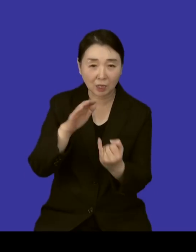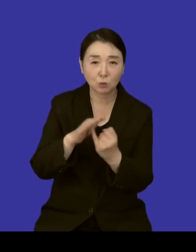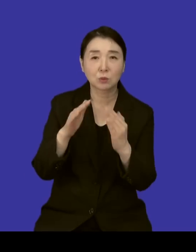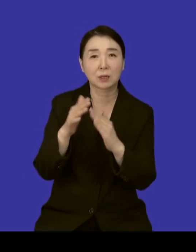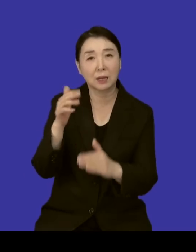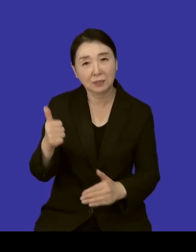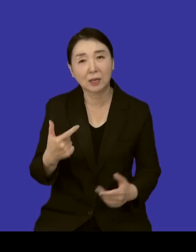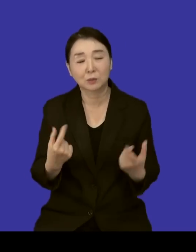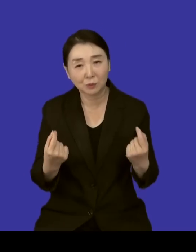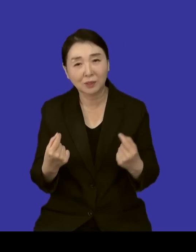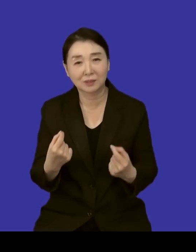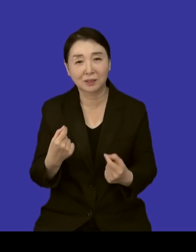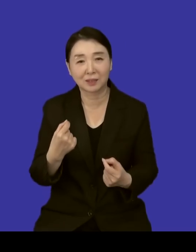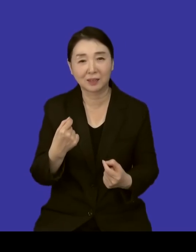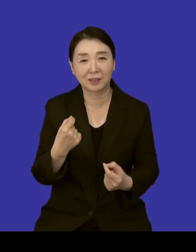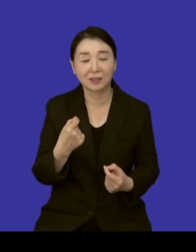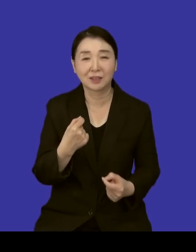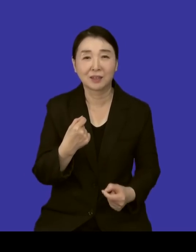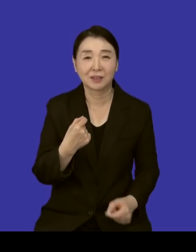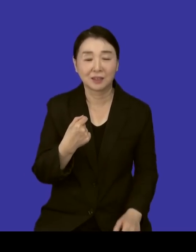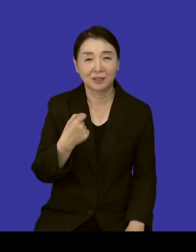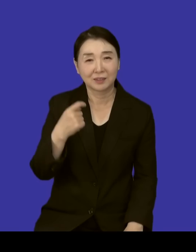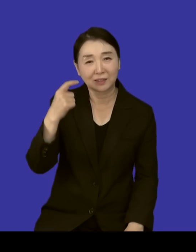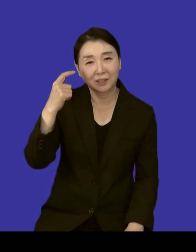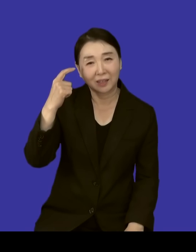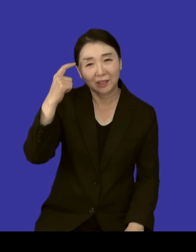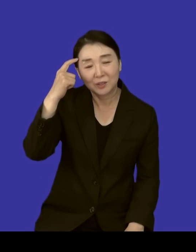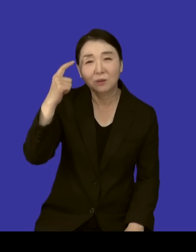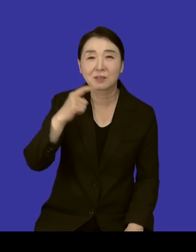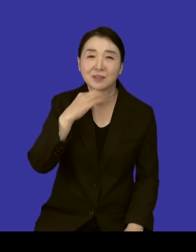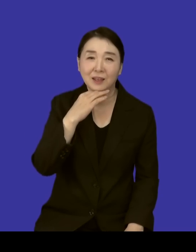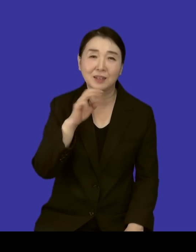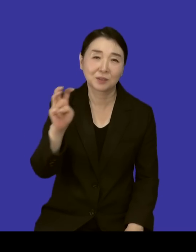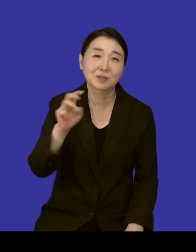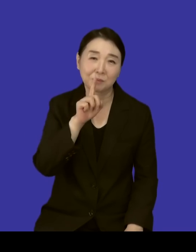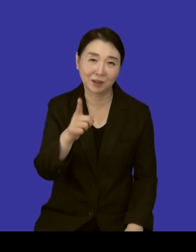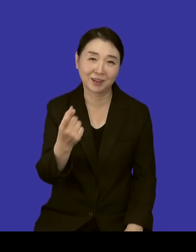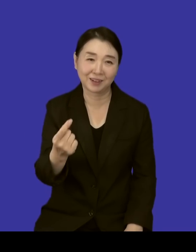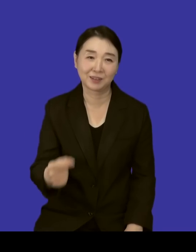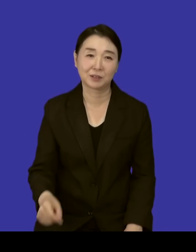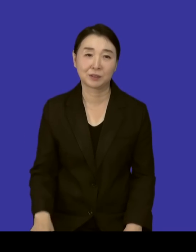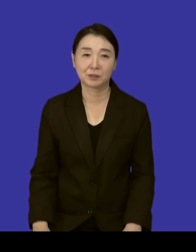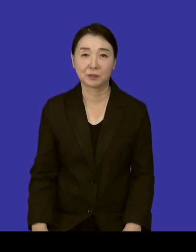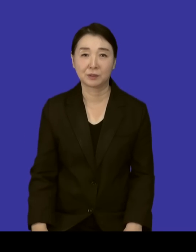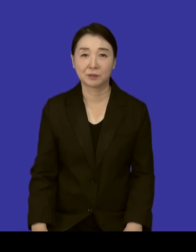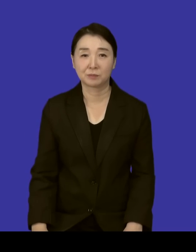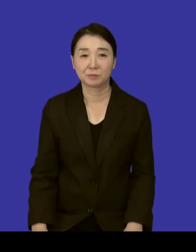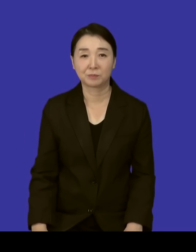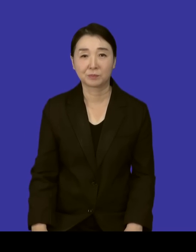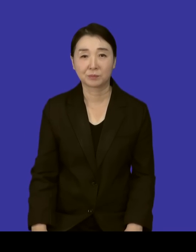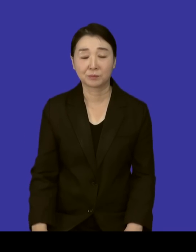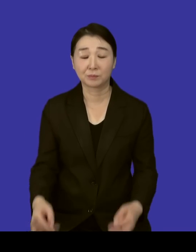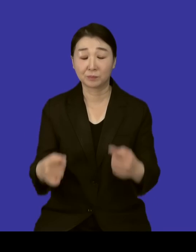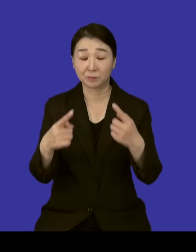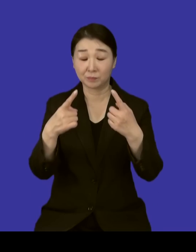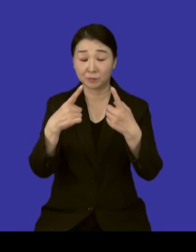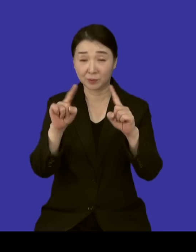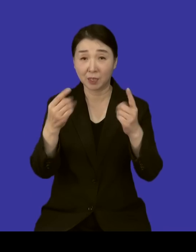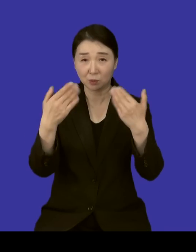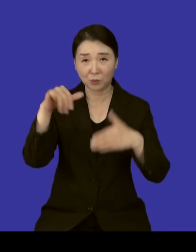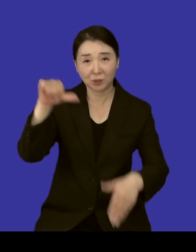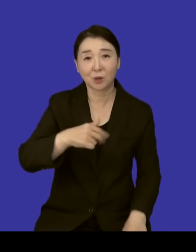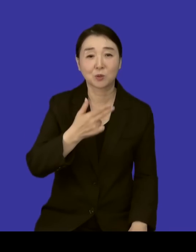그랬잖아요. 예. 정신 연령 30살. 네네네. 그렇게 해가지고 글쎄 제가 재수도 안 하고 그렇게 이제